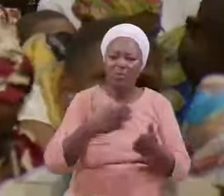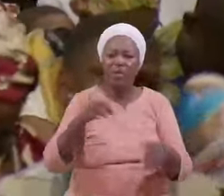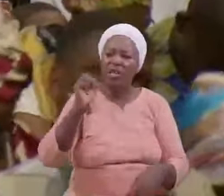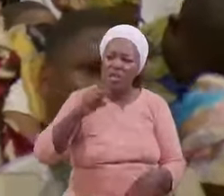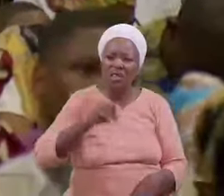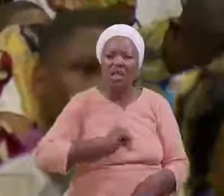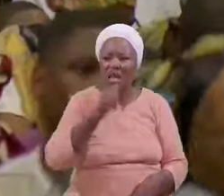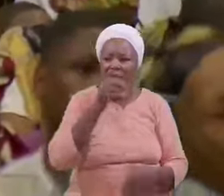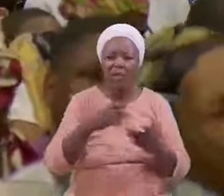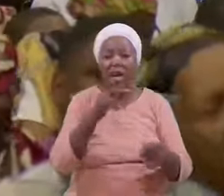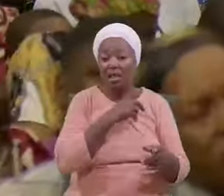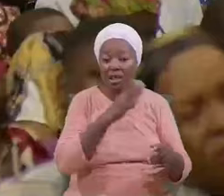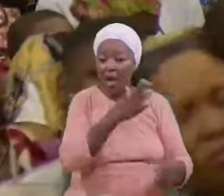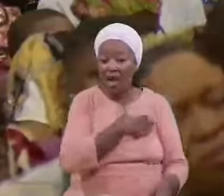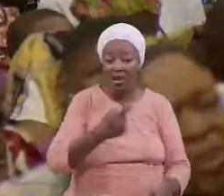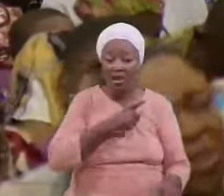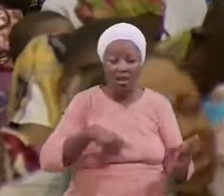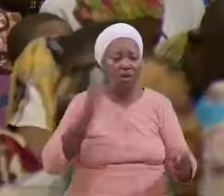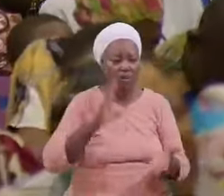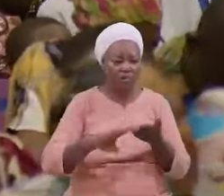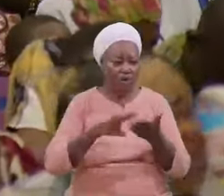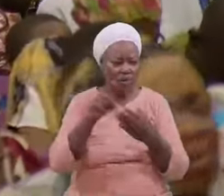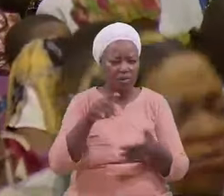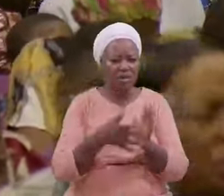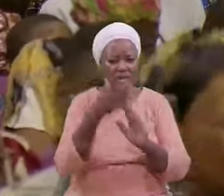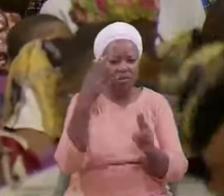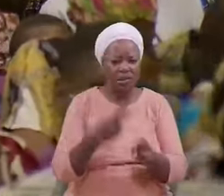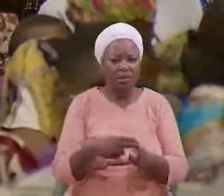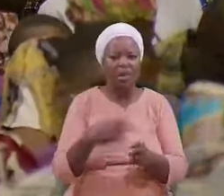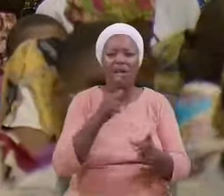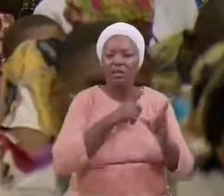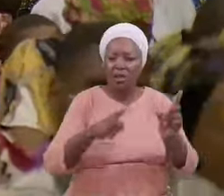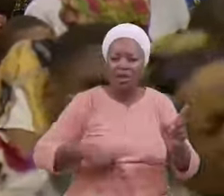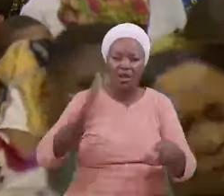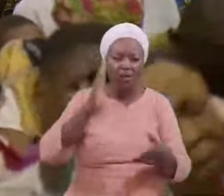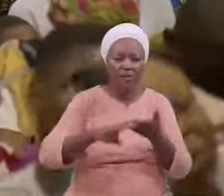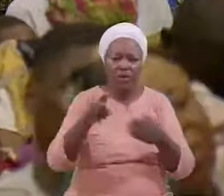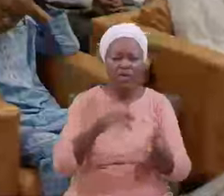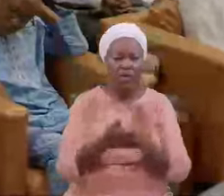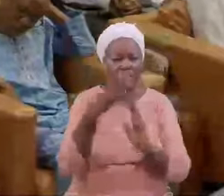le Seigneur va vous pardonner. Je dis, le Seigneur va vous pardonner.